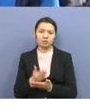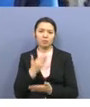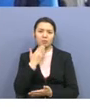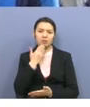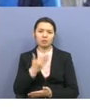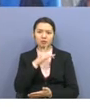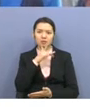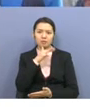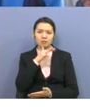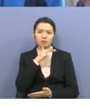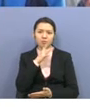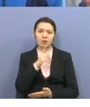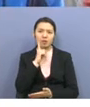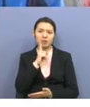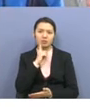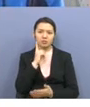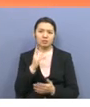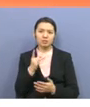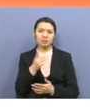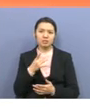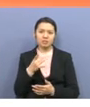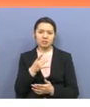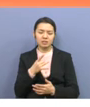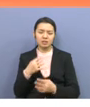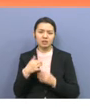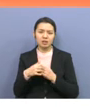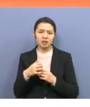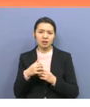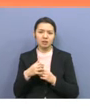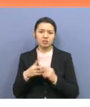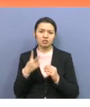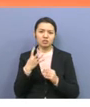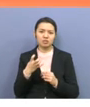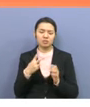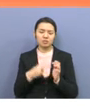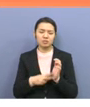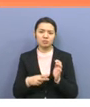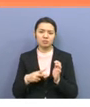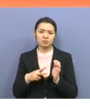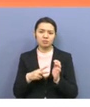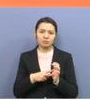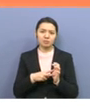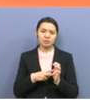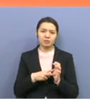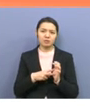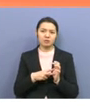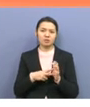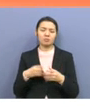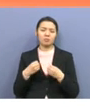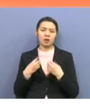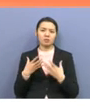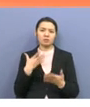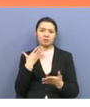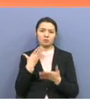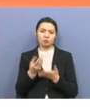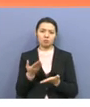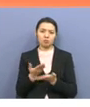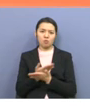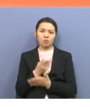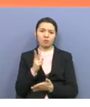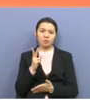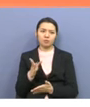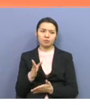жылдары жастар шағын ауданында 487 отбасы баспана қуанышын тойлады.